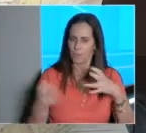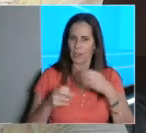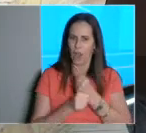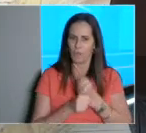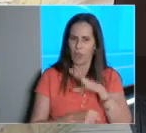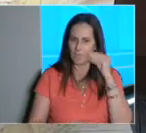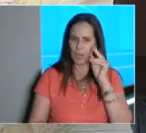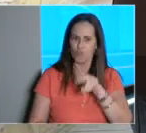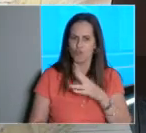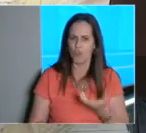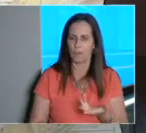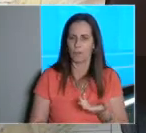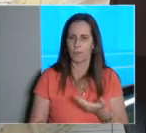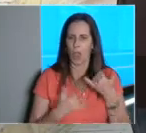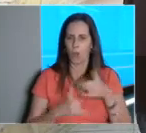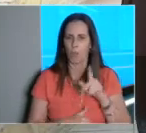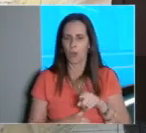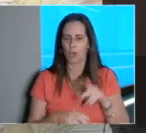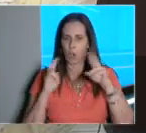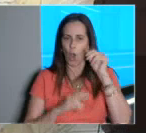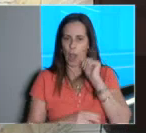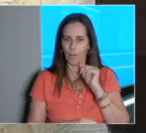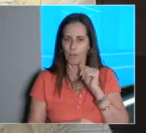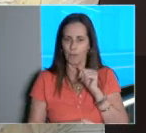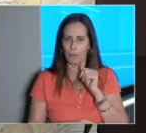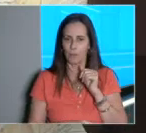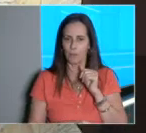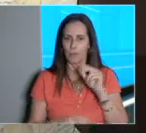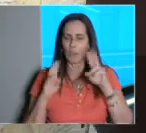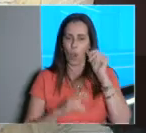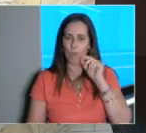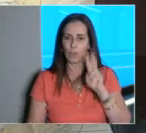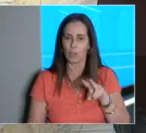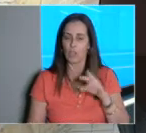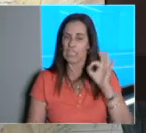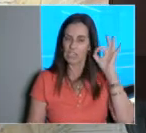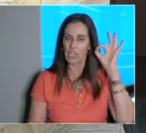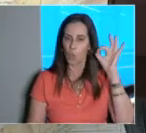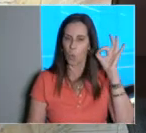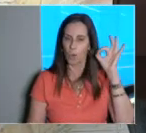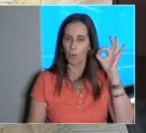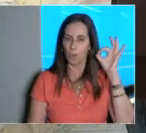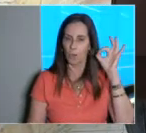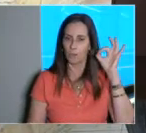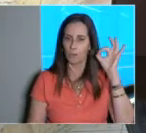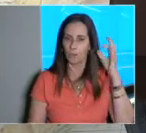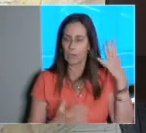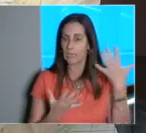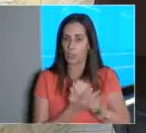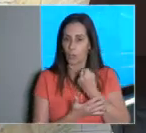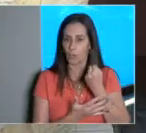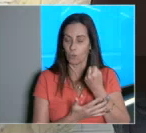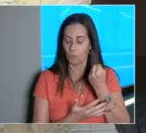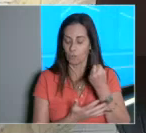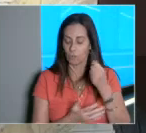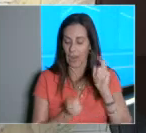את אותו אמיר פרץ, למה לא תלך איתו? היום יש לכחול לבן, לכחול לבן סיכוי לקחת,